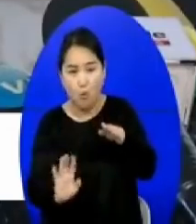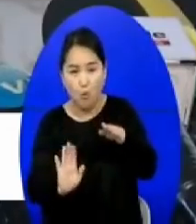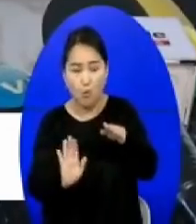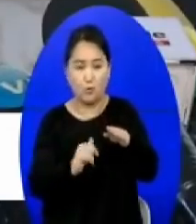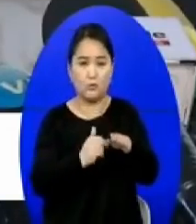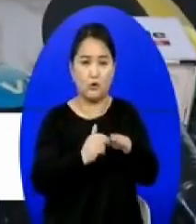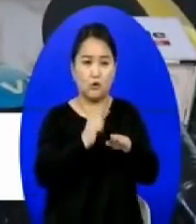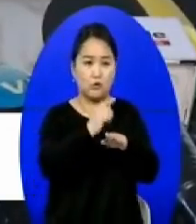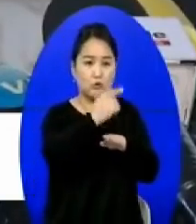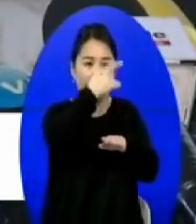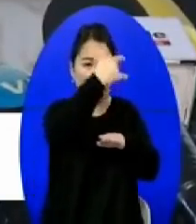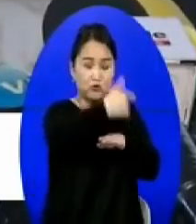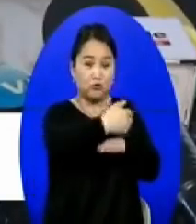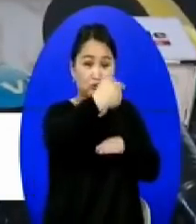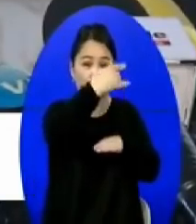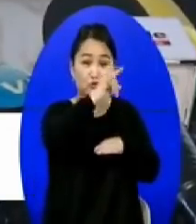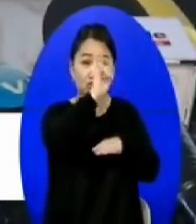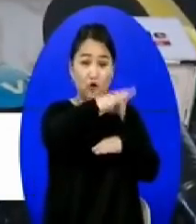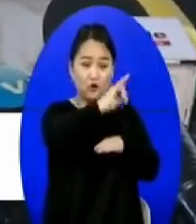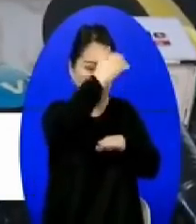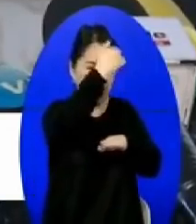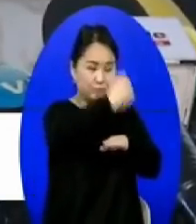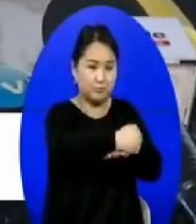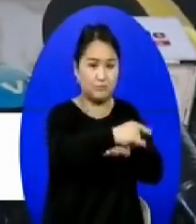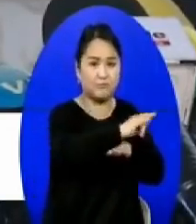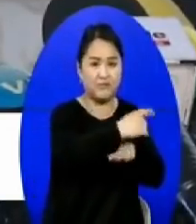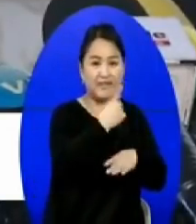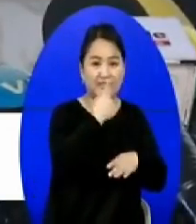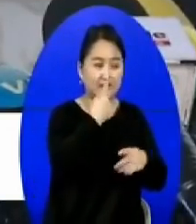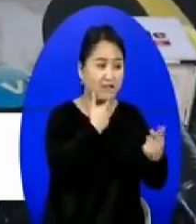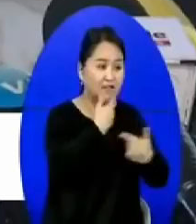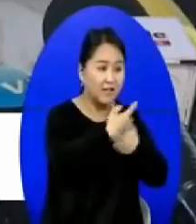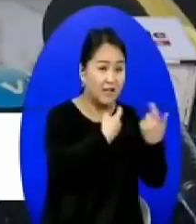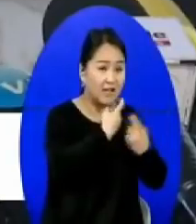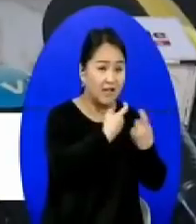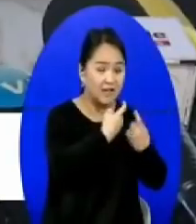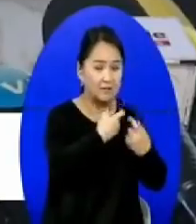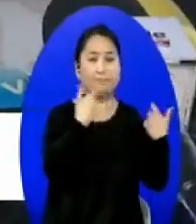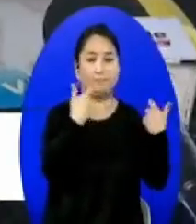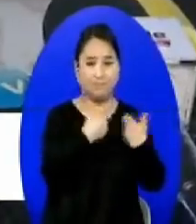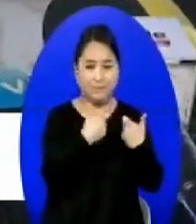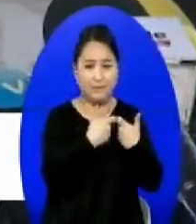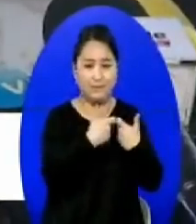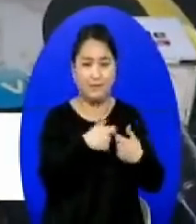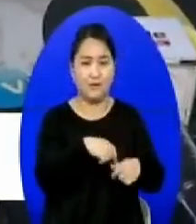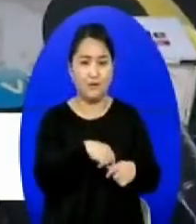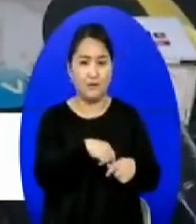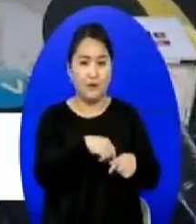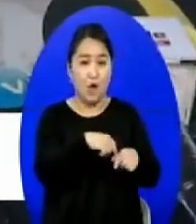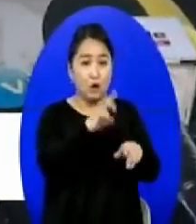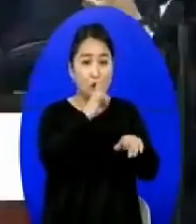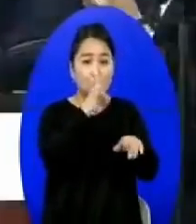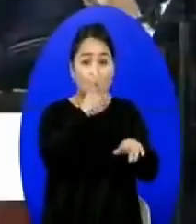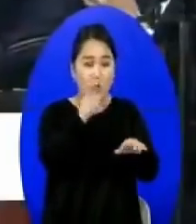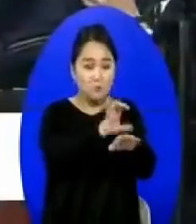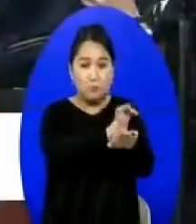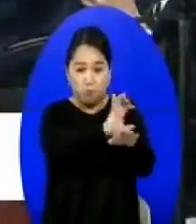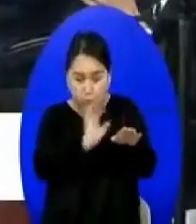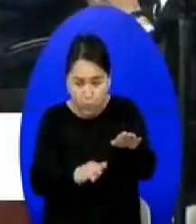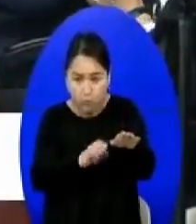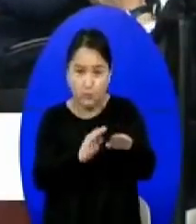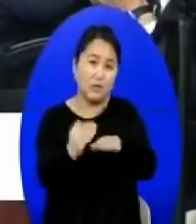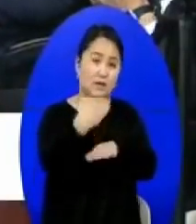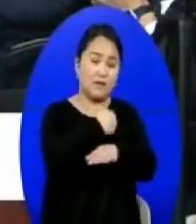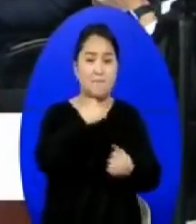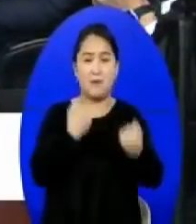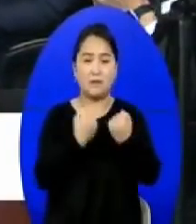байраар буудаг байсан бол энийг нь хятадын талтай яриад буулгахгүйгээр тохирч байгаа. Тэгээ эрсдэл багтаагаар шууд нүүрсөө буулгаад буцаад ирэхээр. Тус